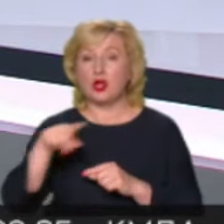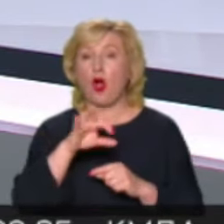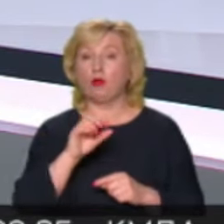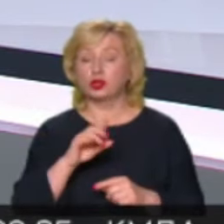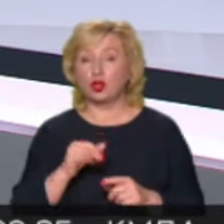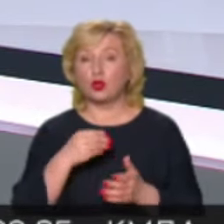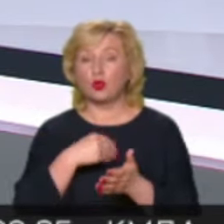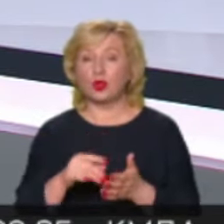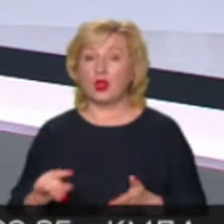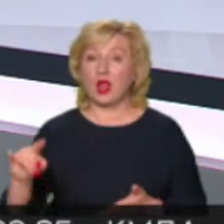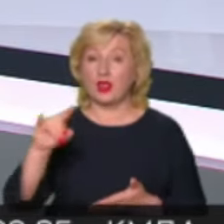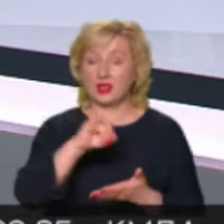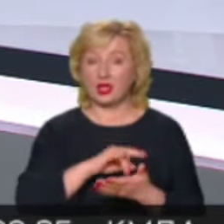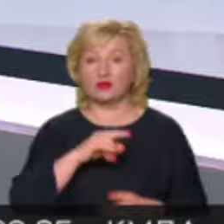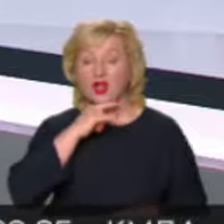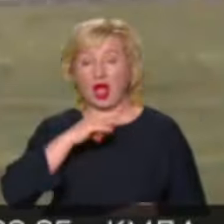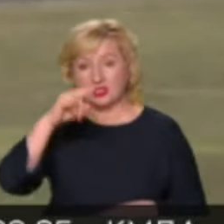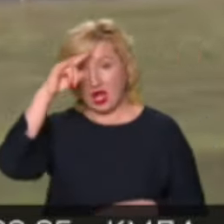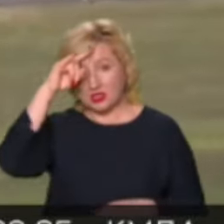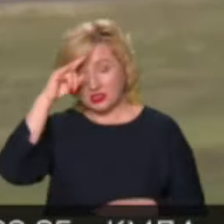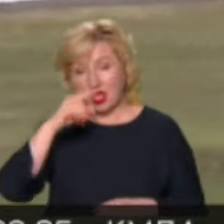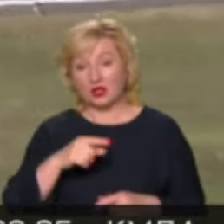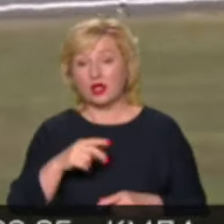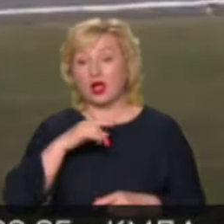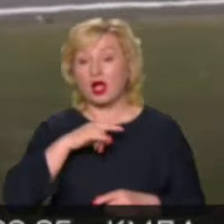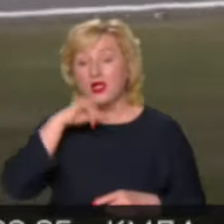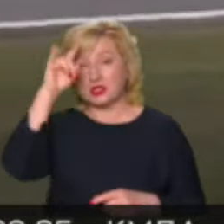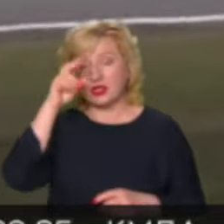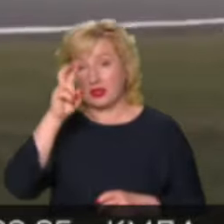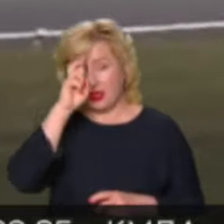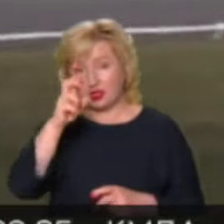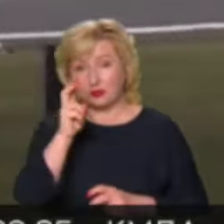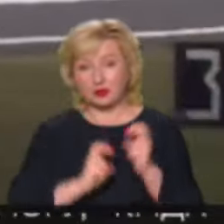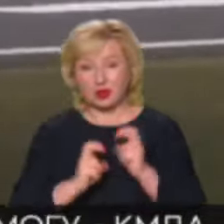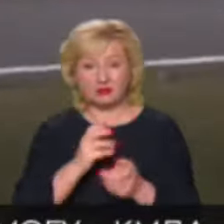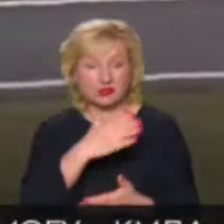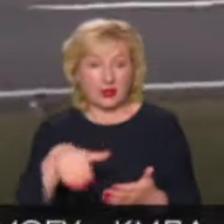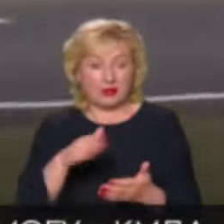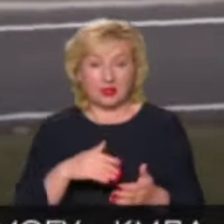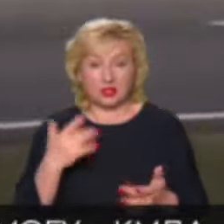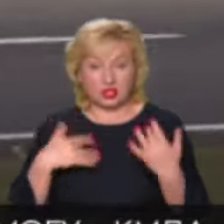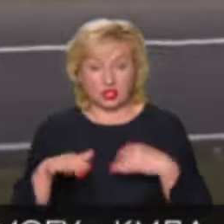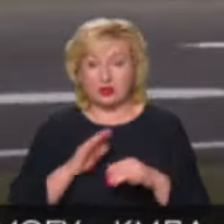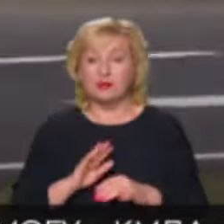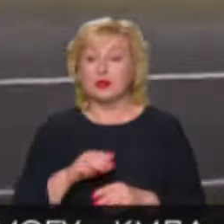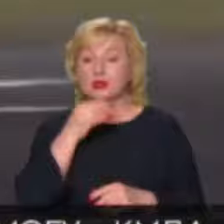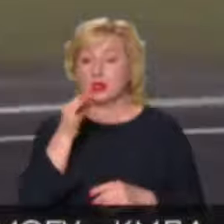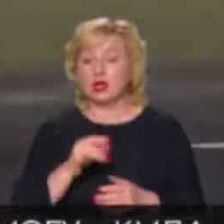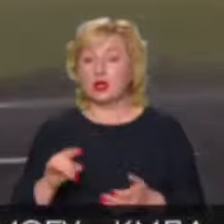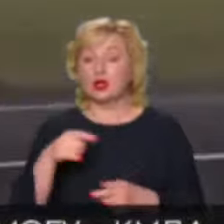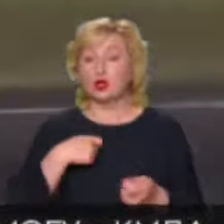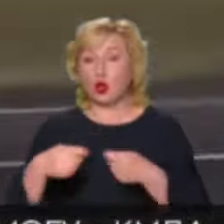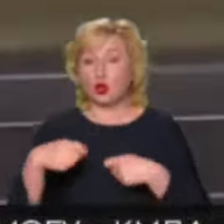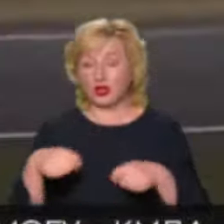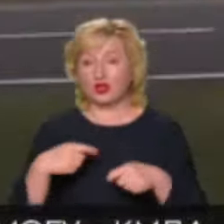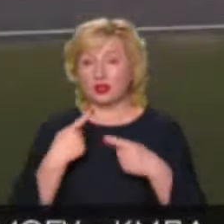які можуть передати нам. Казахстанське держпідприємство заперечило, що продало Штатам літаки. Заявили вони, що торги щодо